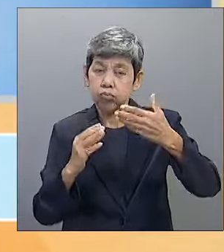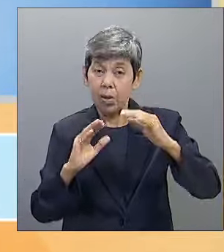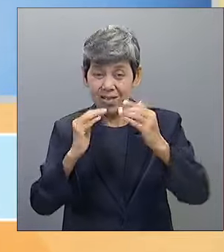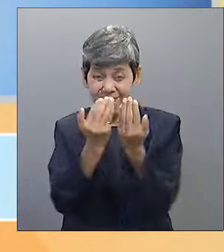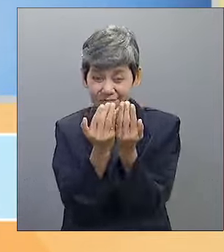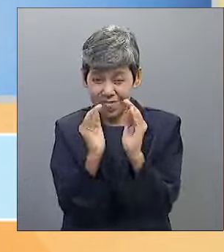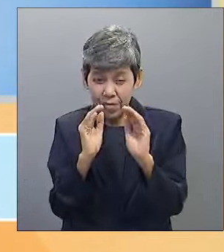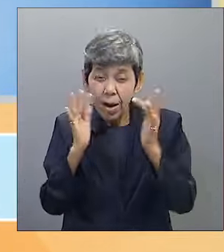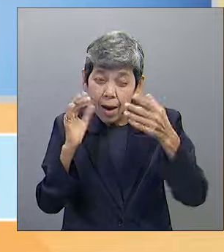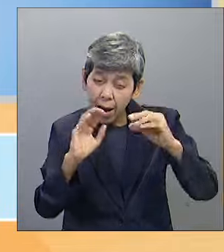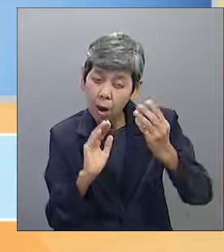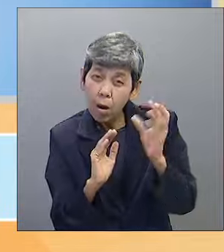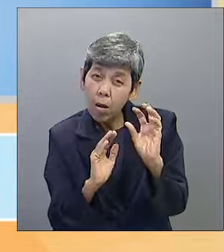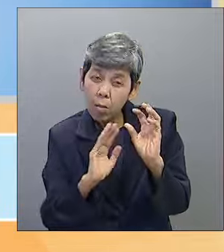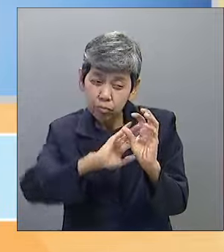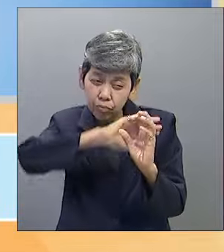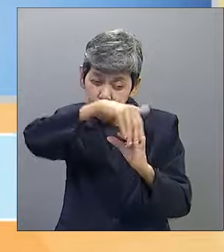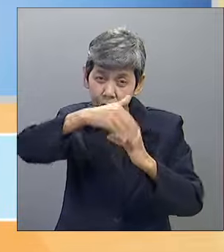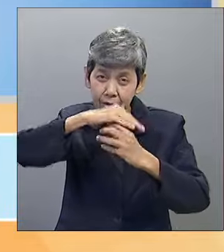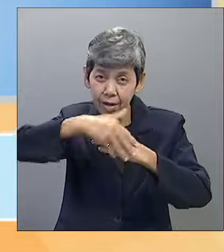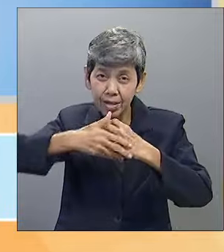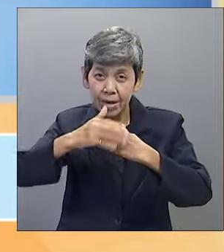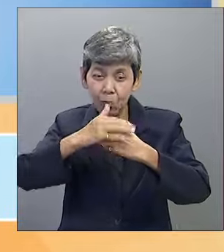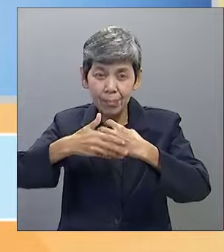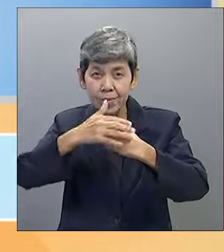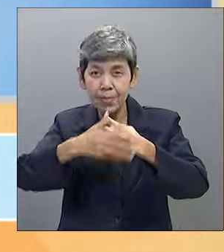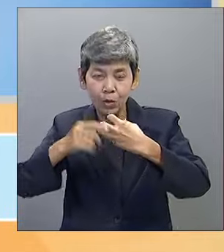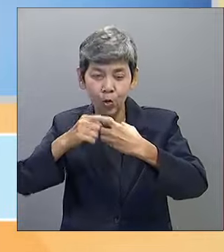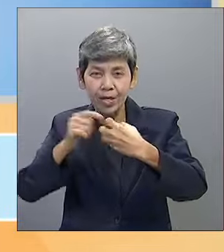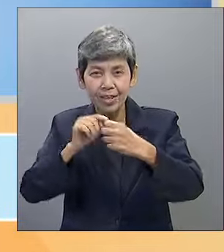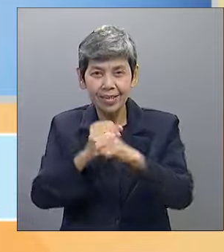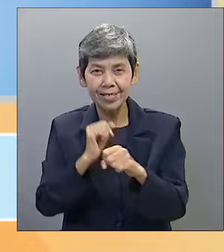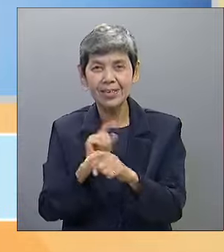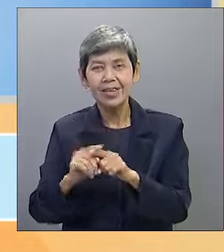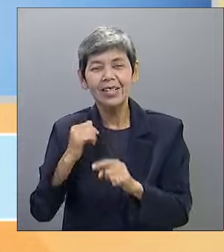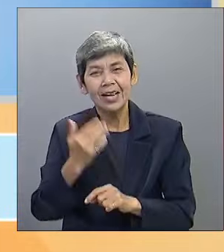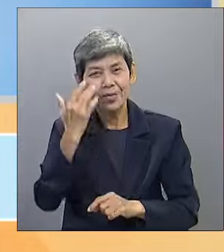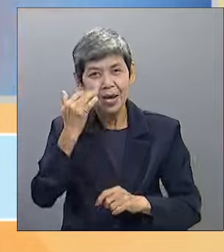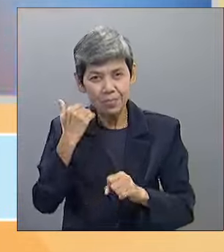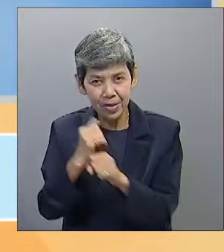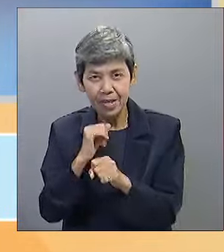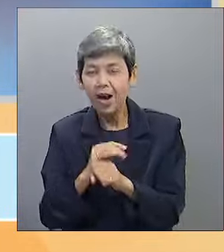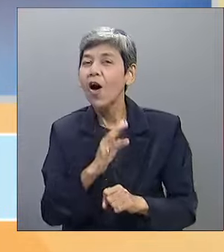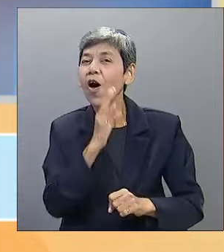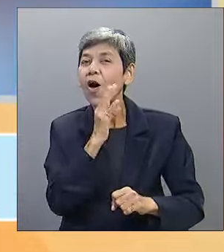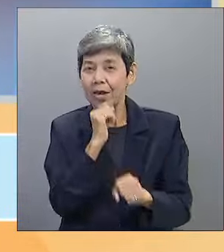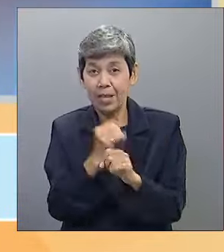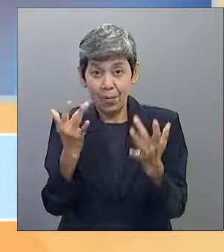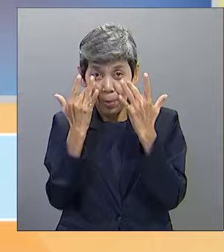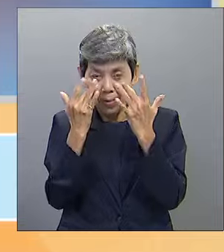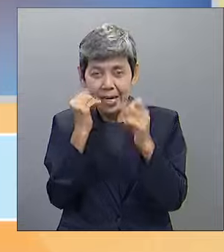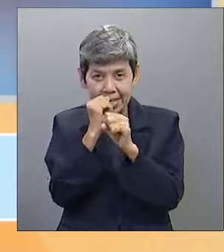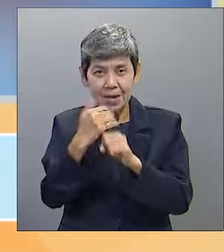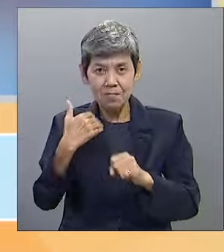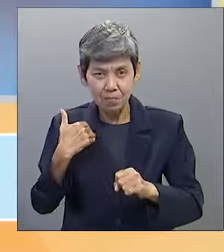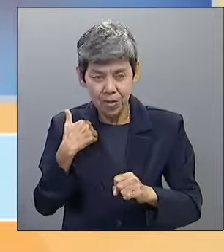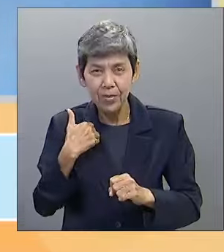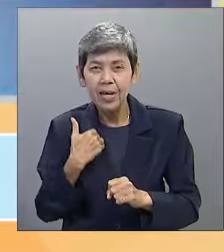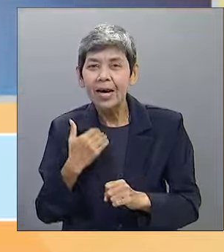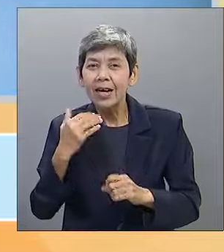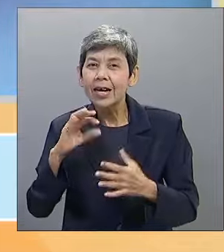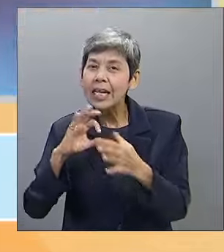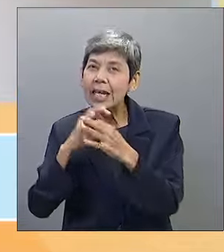จะเป็นต้นเหตุของการเกิดการระคายเคืองทำให้ตาแห้งแล้วก็เสี่ยงต่อการติดเชื้ อ เพราะฉะนั้นการใช้คอนแทคเลนส์ชนิดที่ใช้แล้วเป